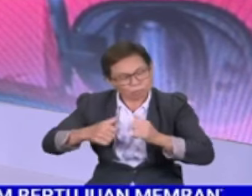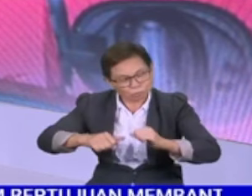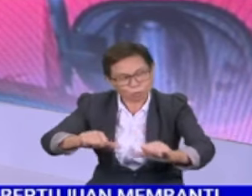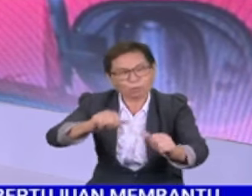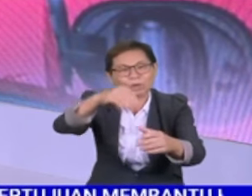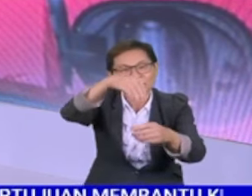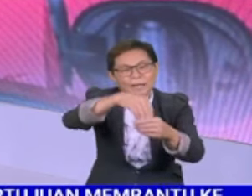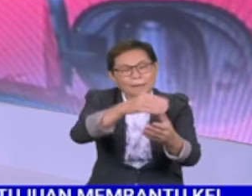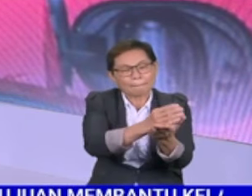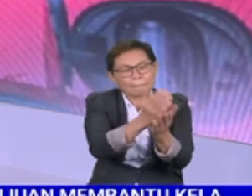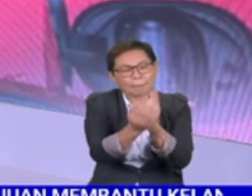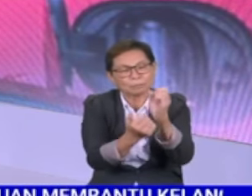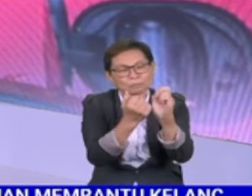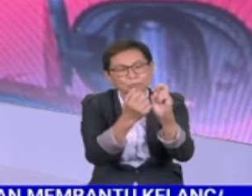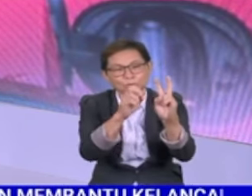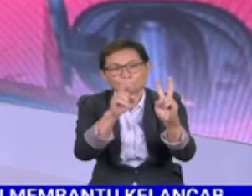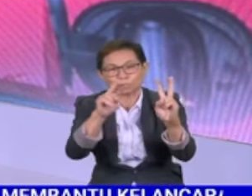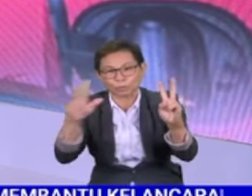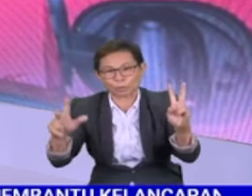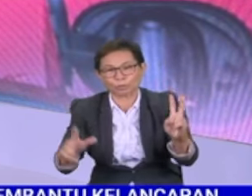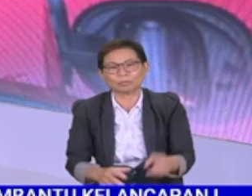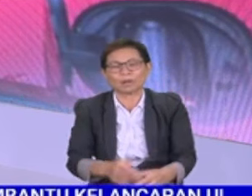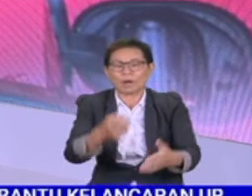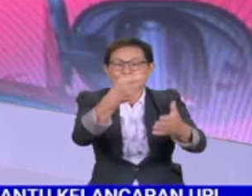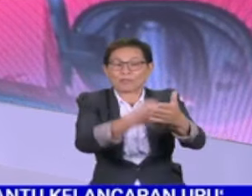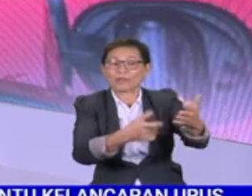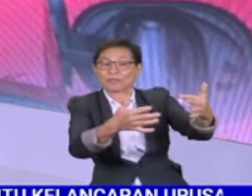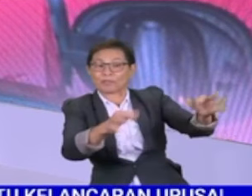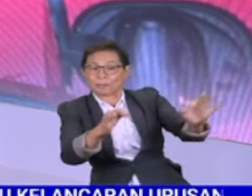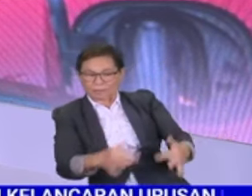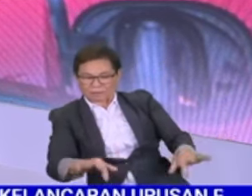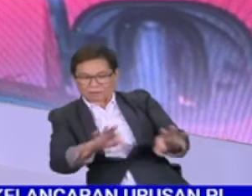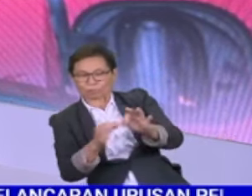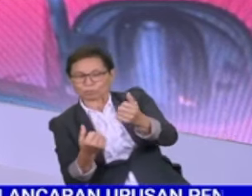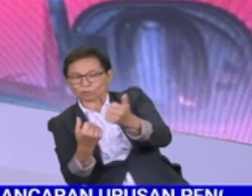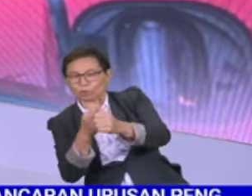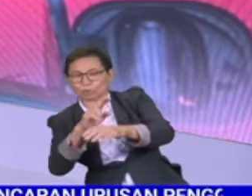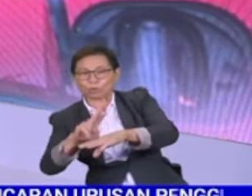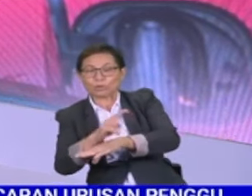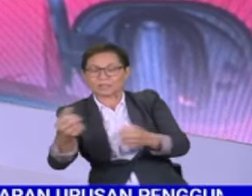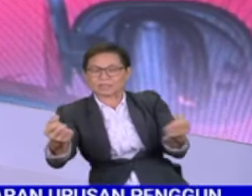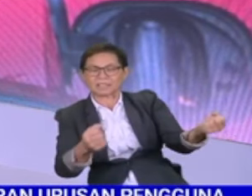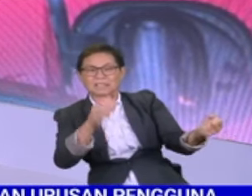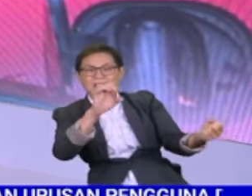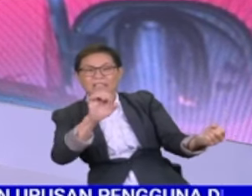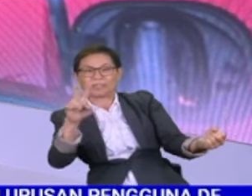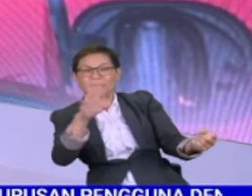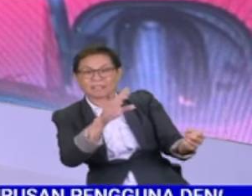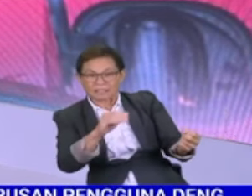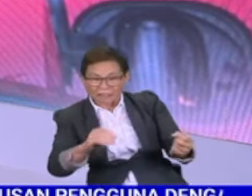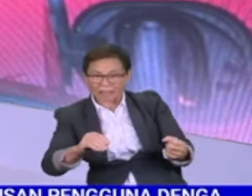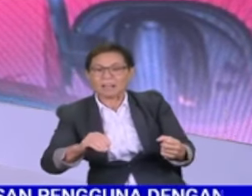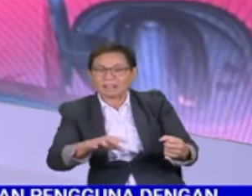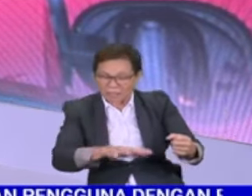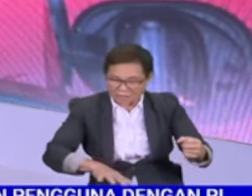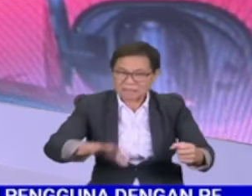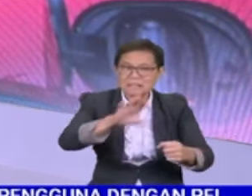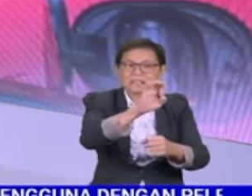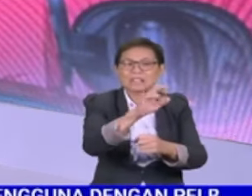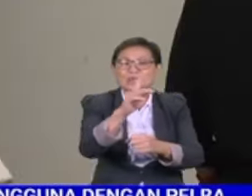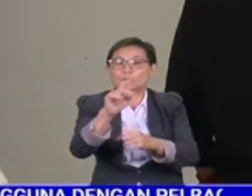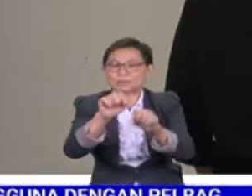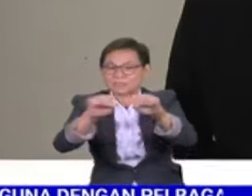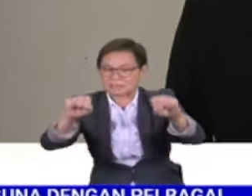belanjawan 2023. Lanjutan pengecualian itu penting bagi menyokong penggunaan EV dan ekosistemnya di Malaysia.